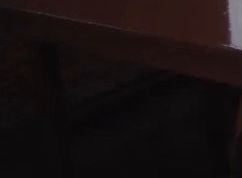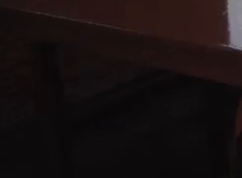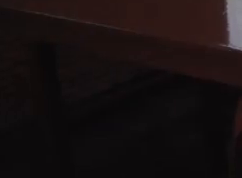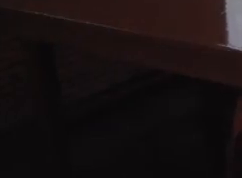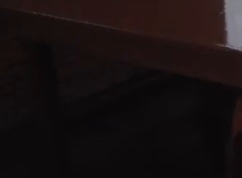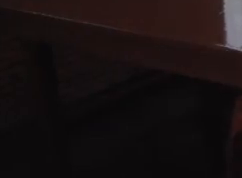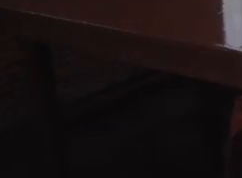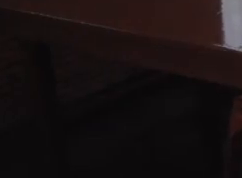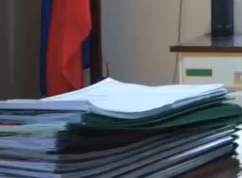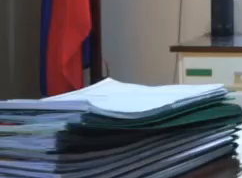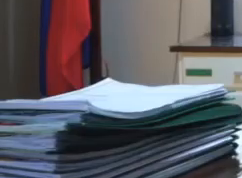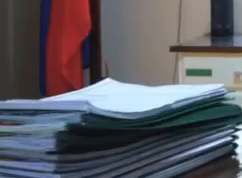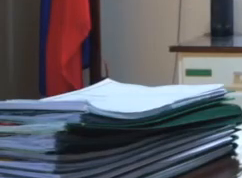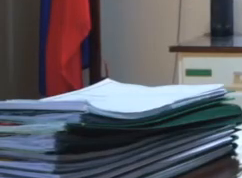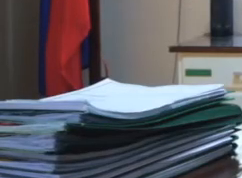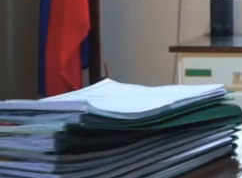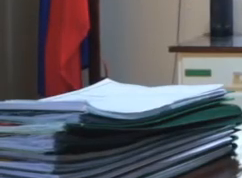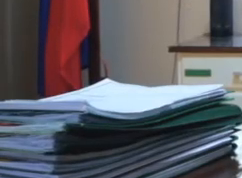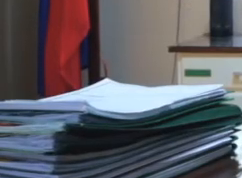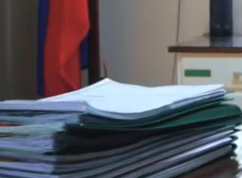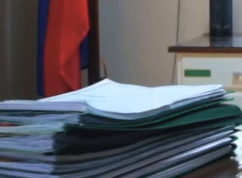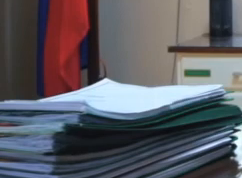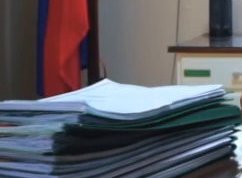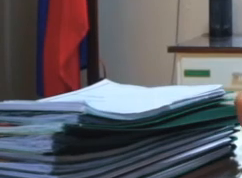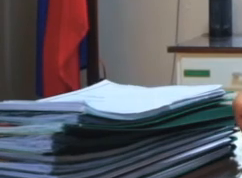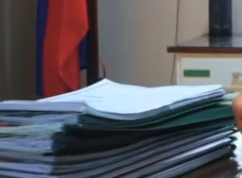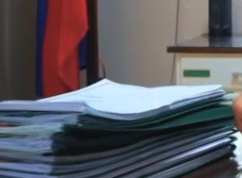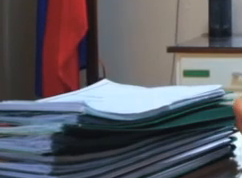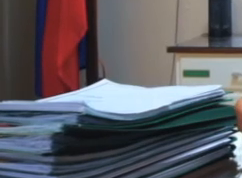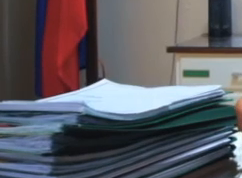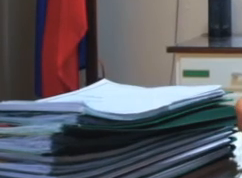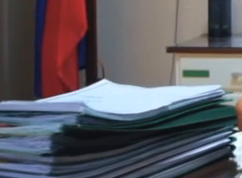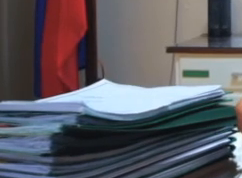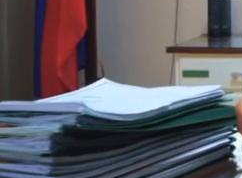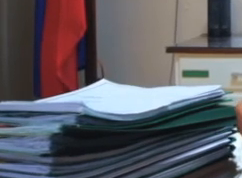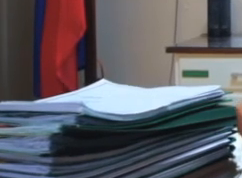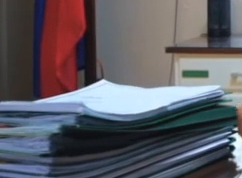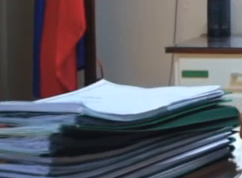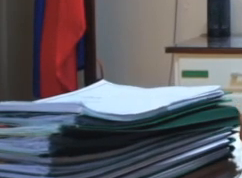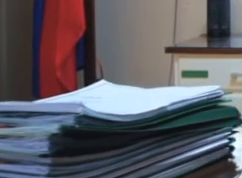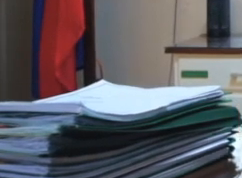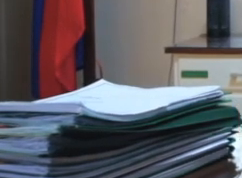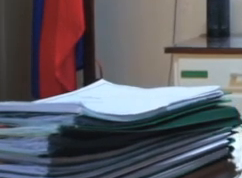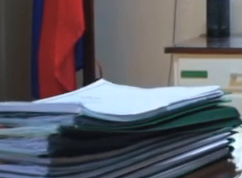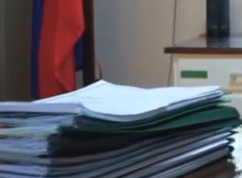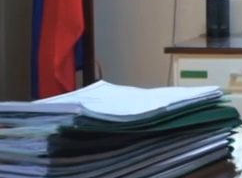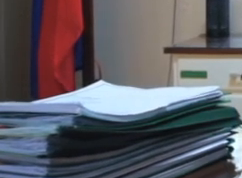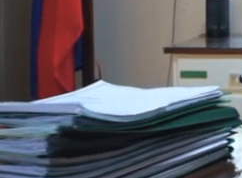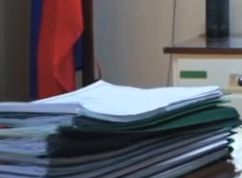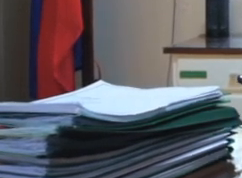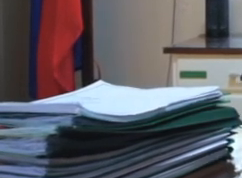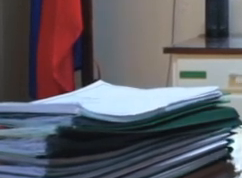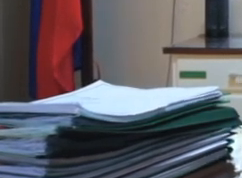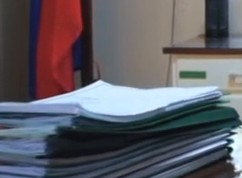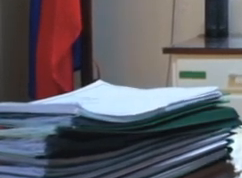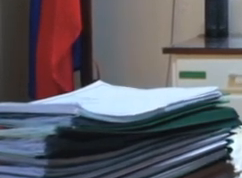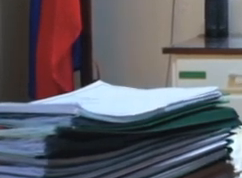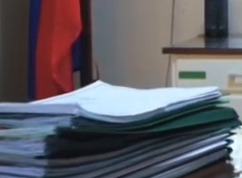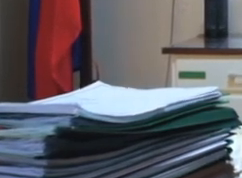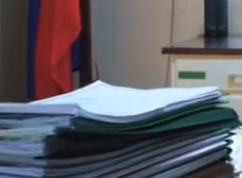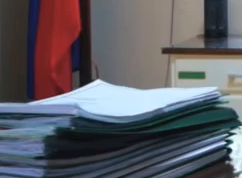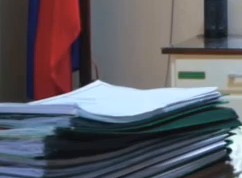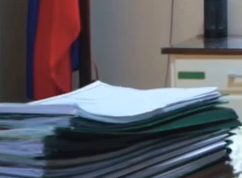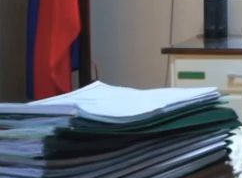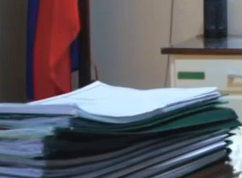Paano enrollment? Paano pag-aaral? Sinong tutulong sa amin? These are worries very normal to parents